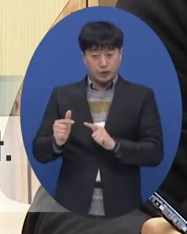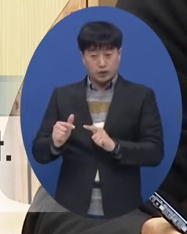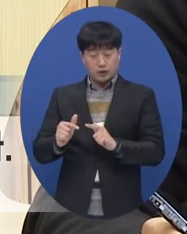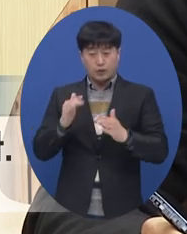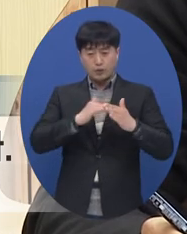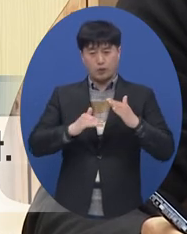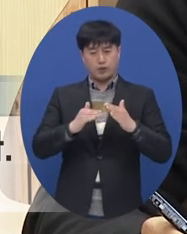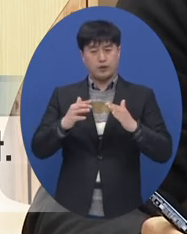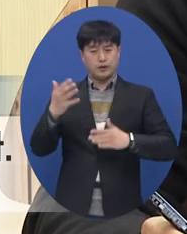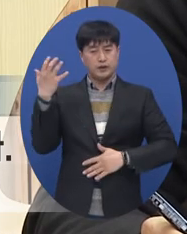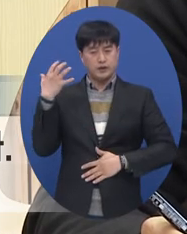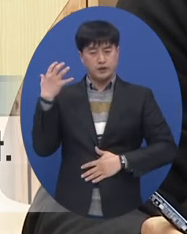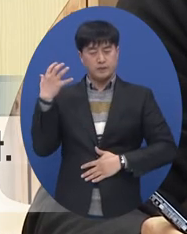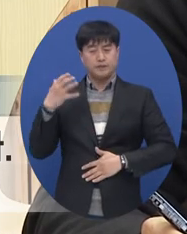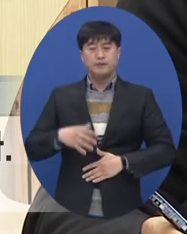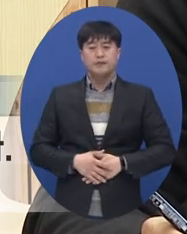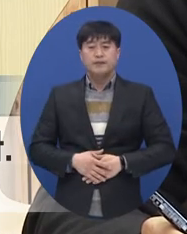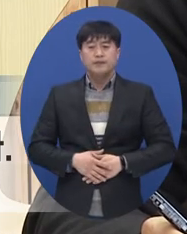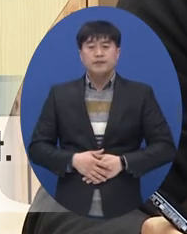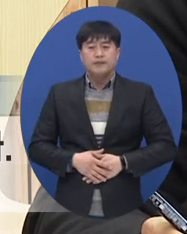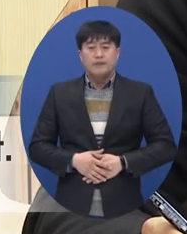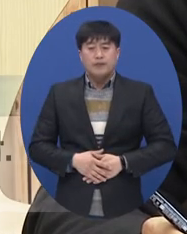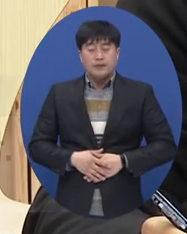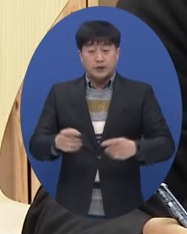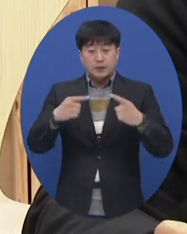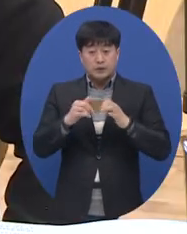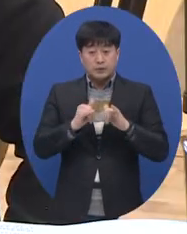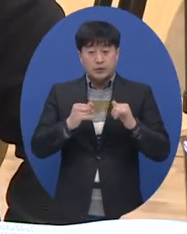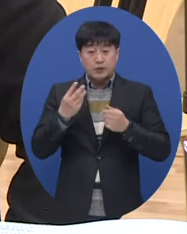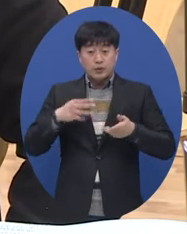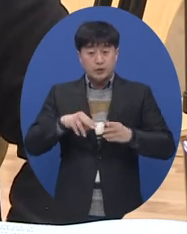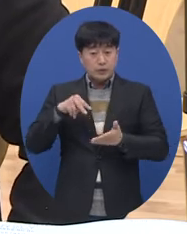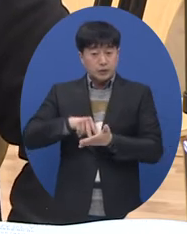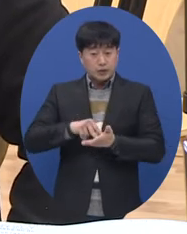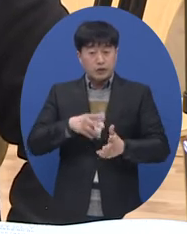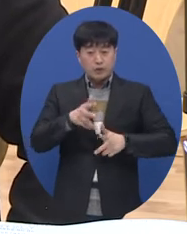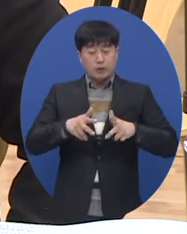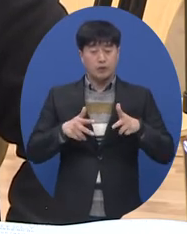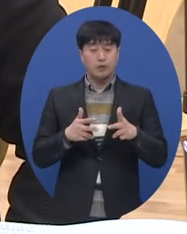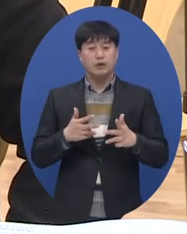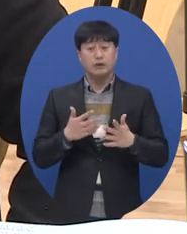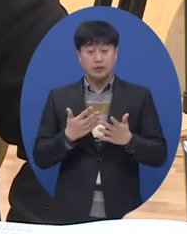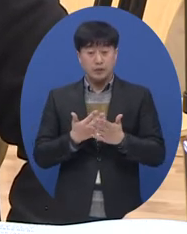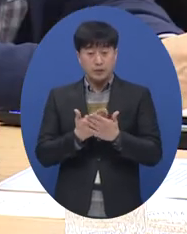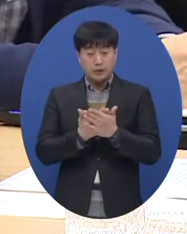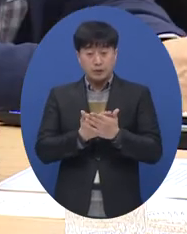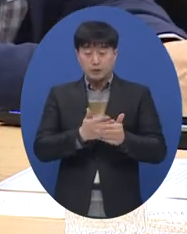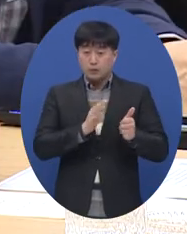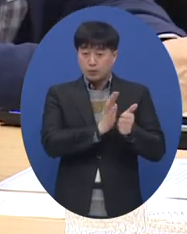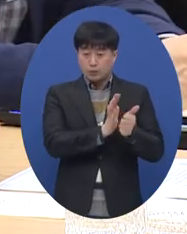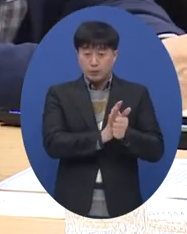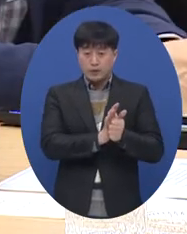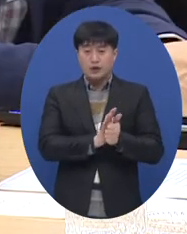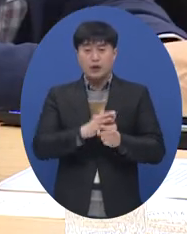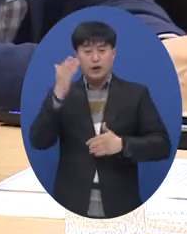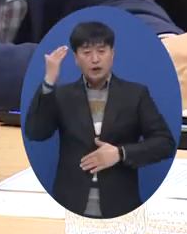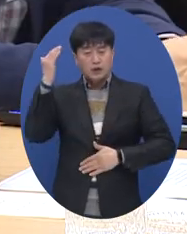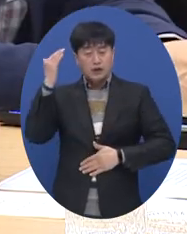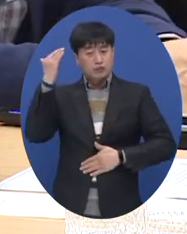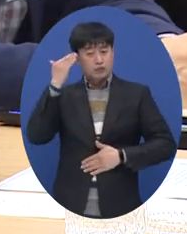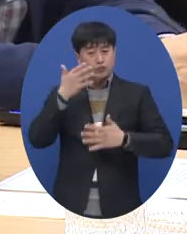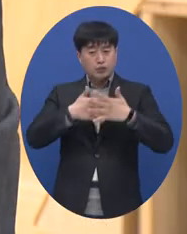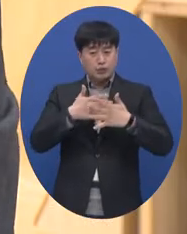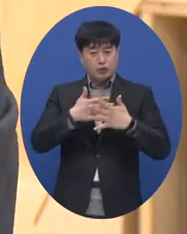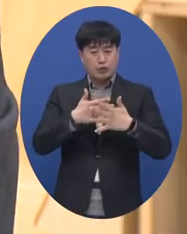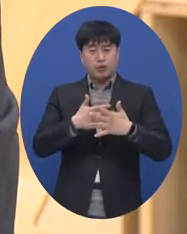만들고 뭐 이런 것들이 우리 공공이 해야 될 일인데 참석자들은 경기도 차원의 영화산업 생태계 지원이 이루어진다면